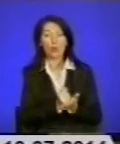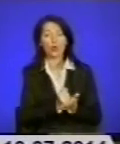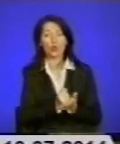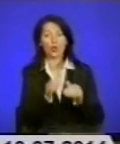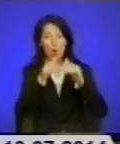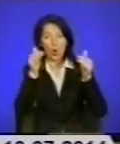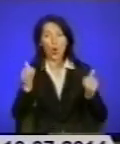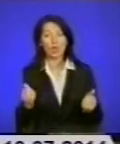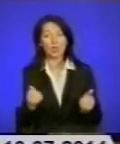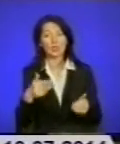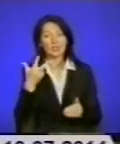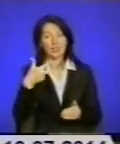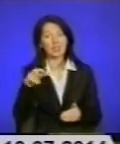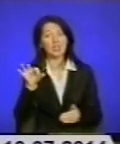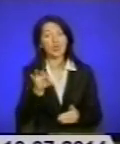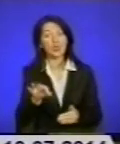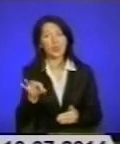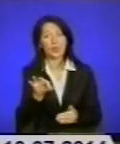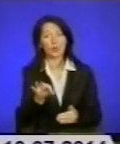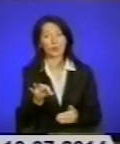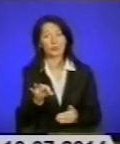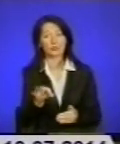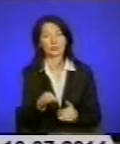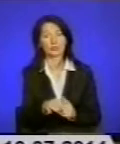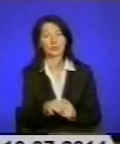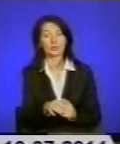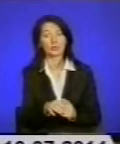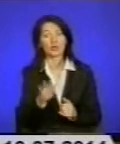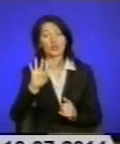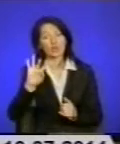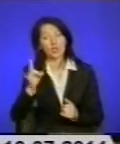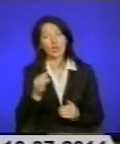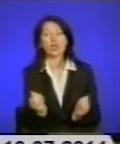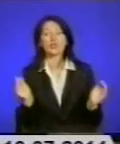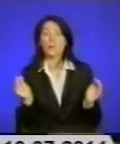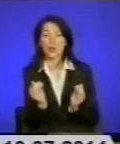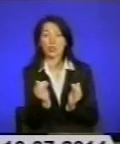котел, 30 копійок, в 4 рази менше.